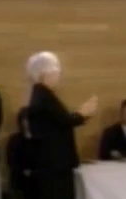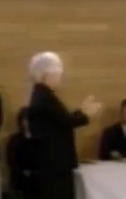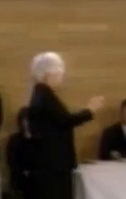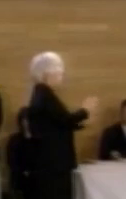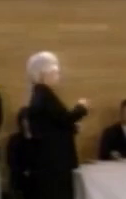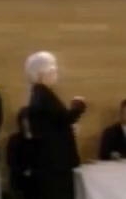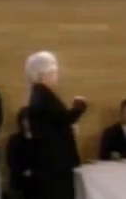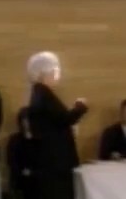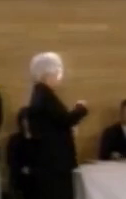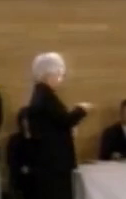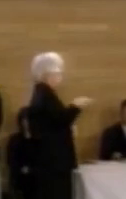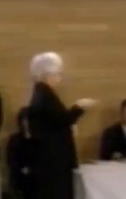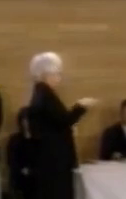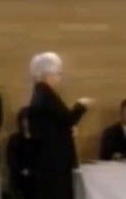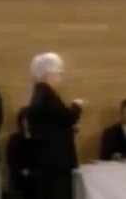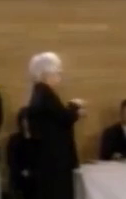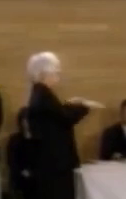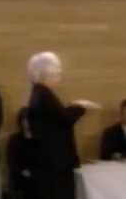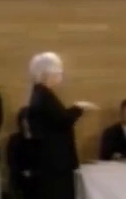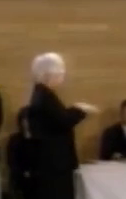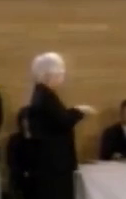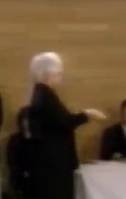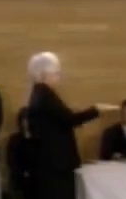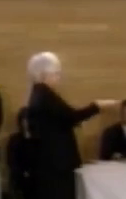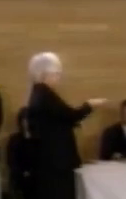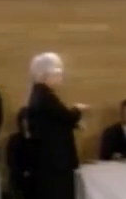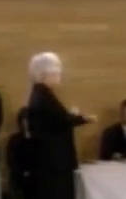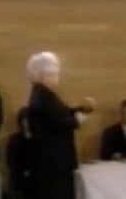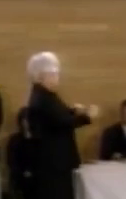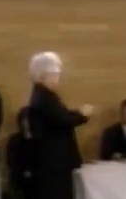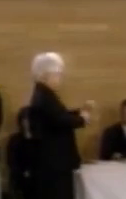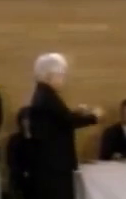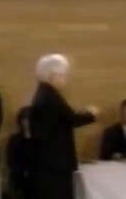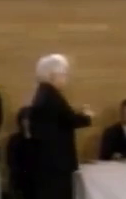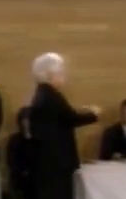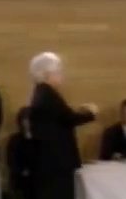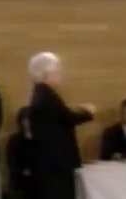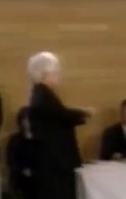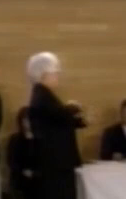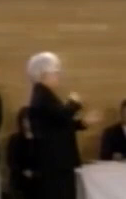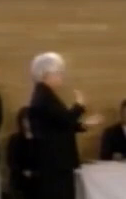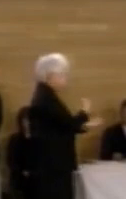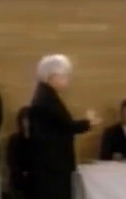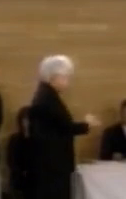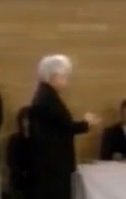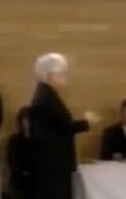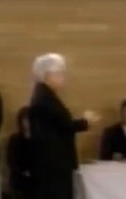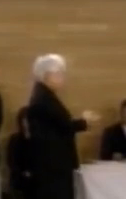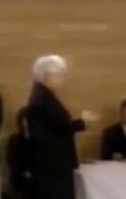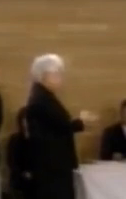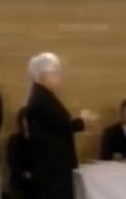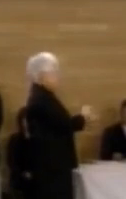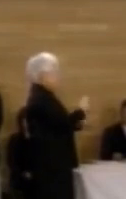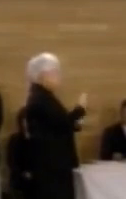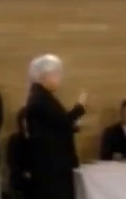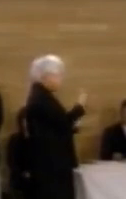教育等行政全般の事業に取り組み、その成果が見え始めています